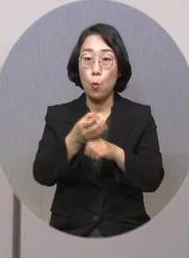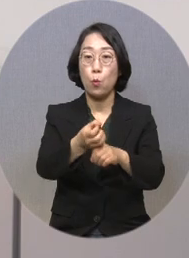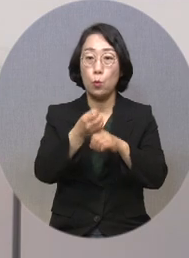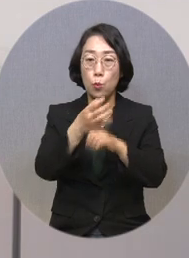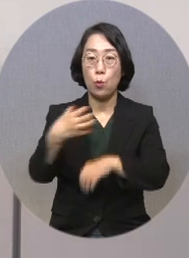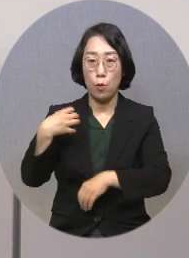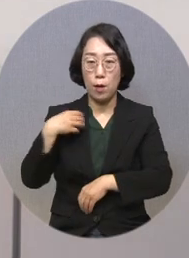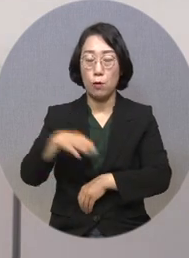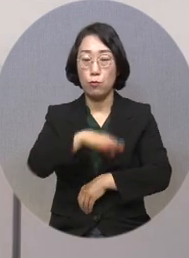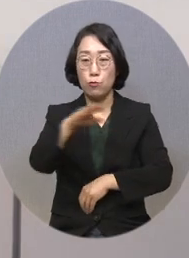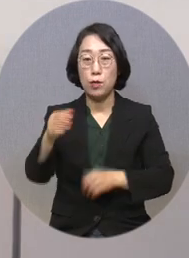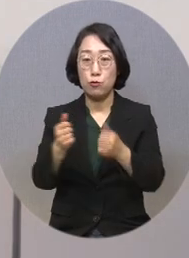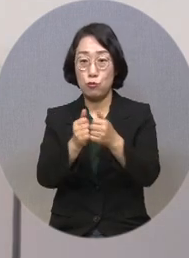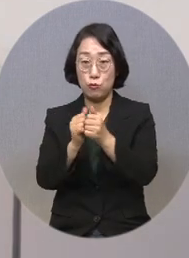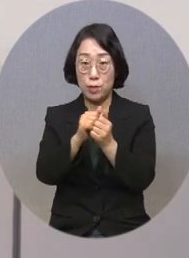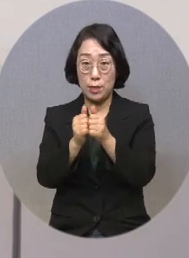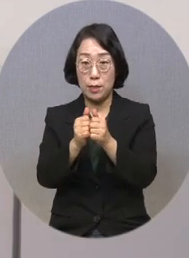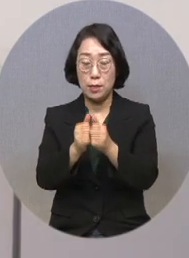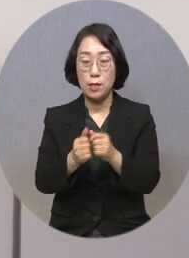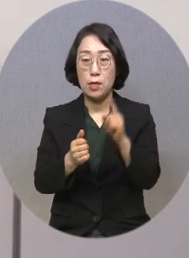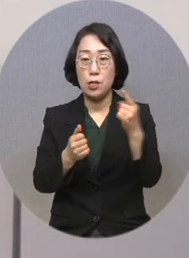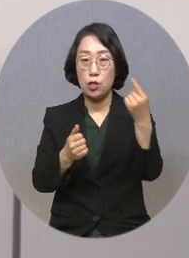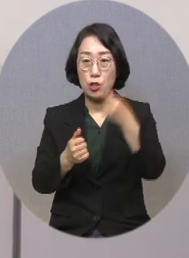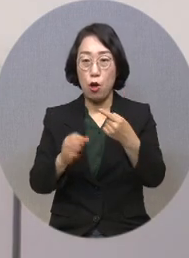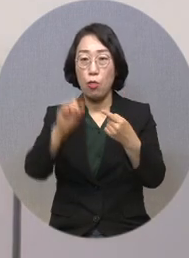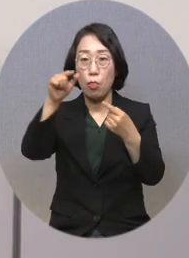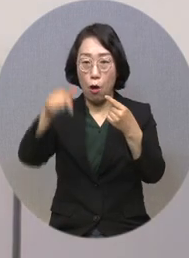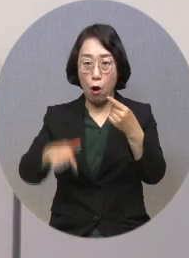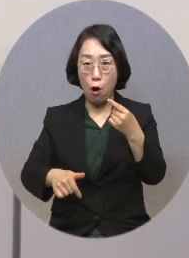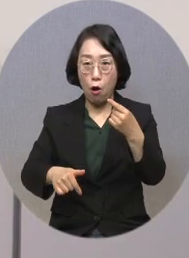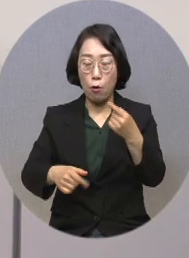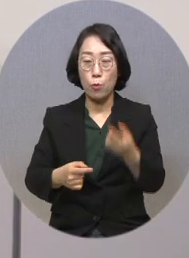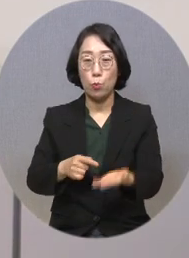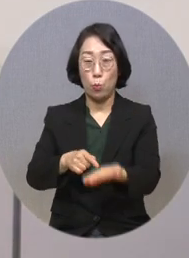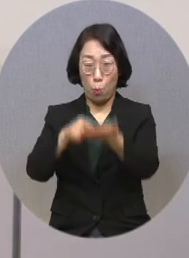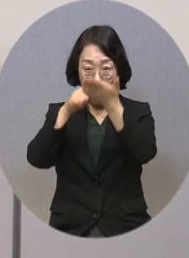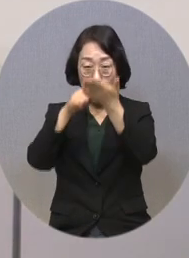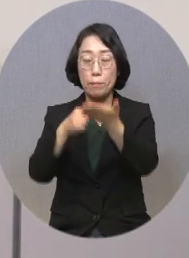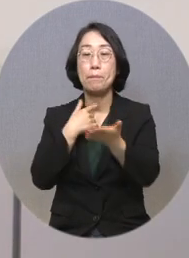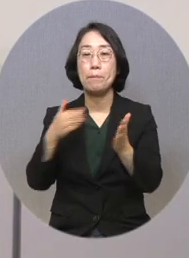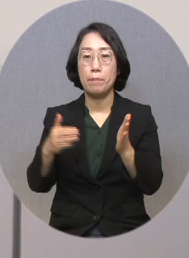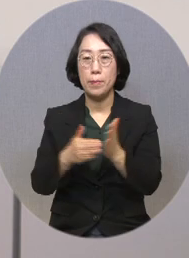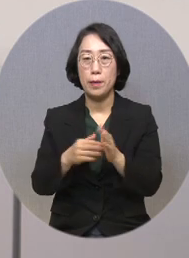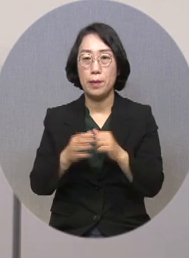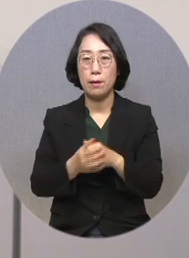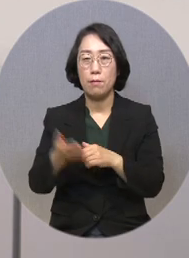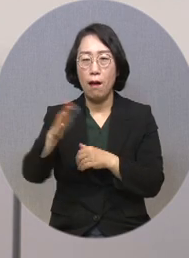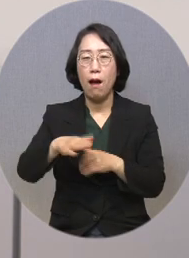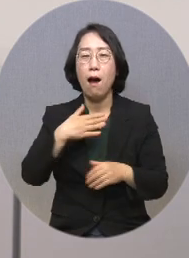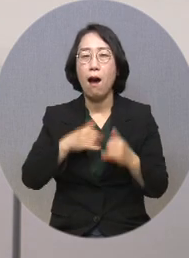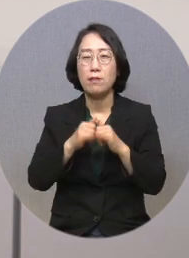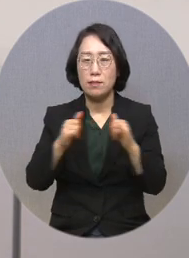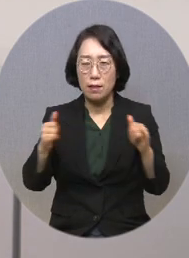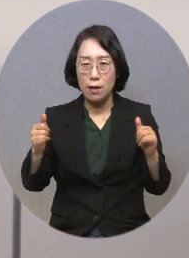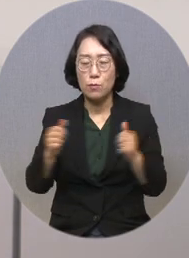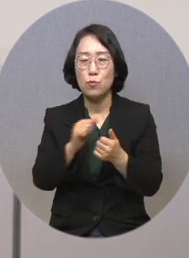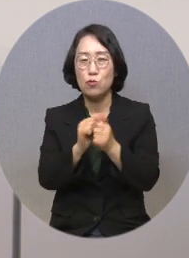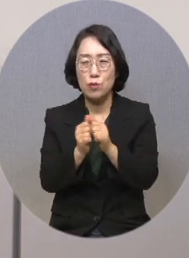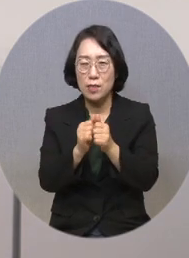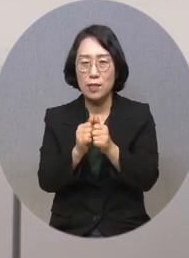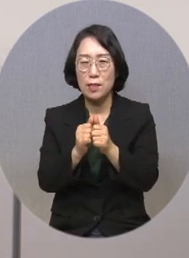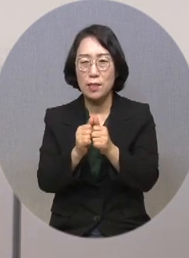저희 주식가치가 1,000억 원대에 이르기도 했습니다. 그러나 지인들은 그 주식의